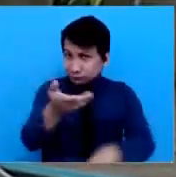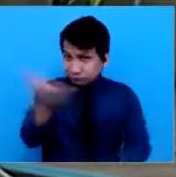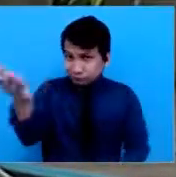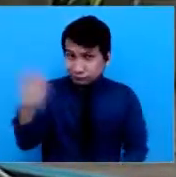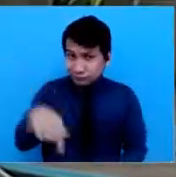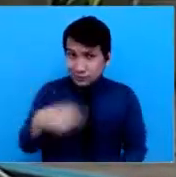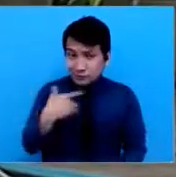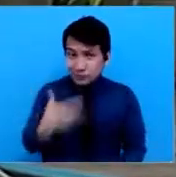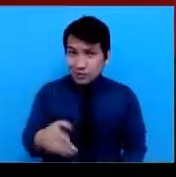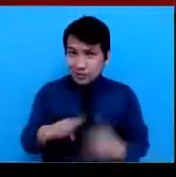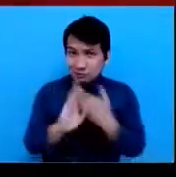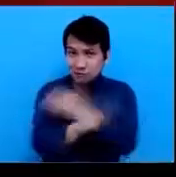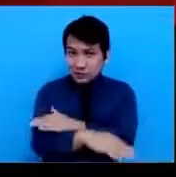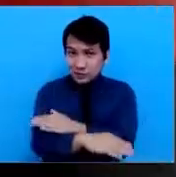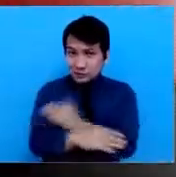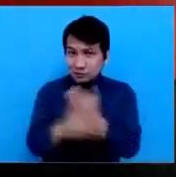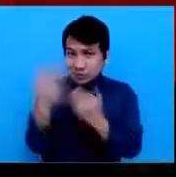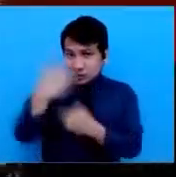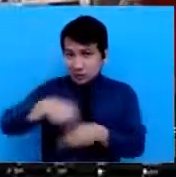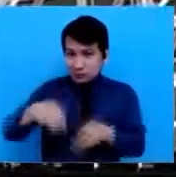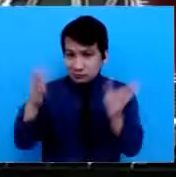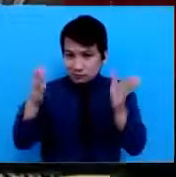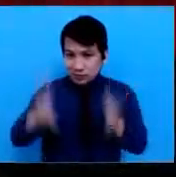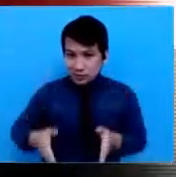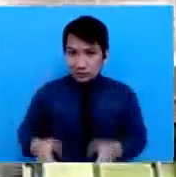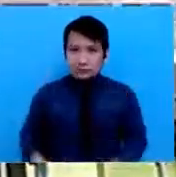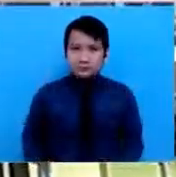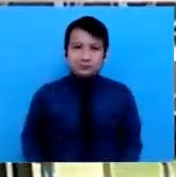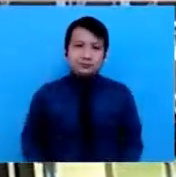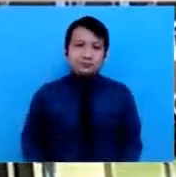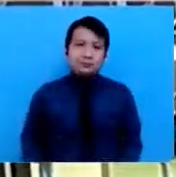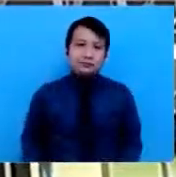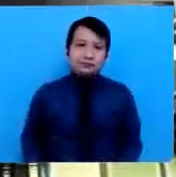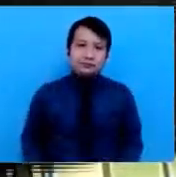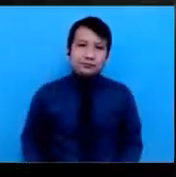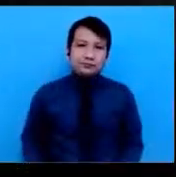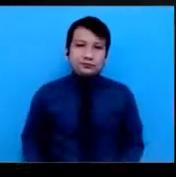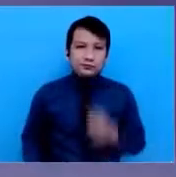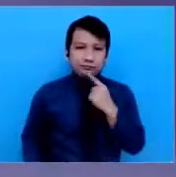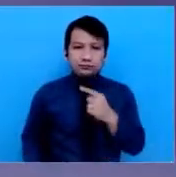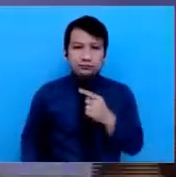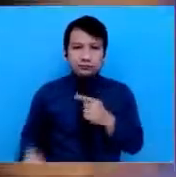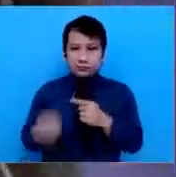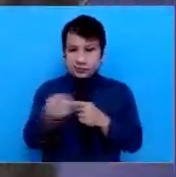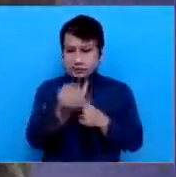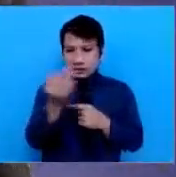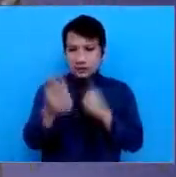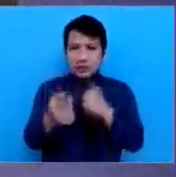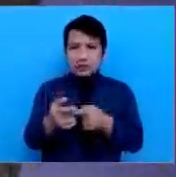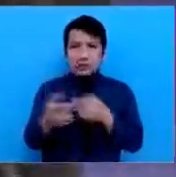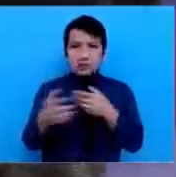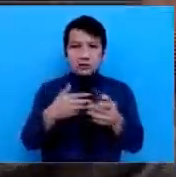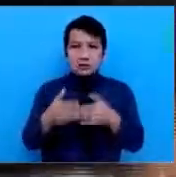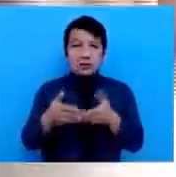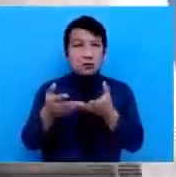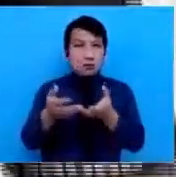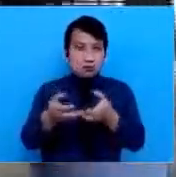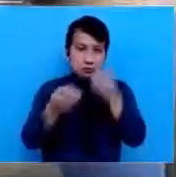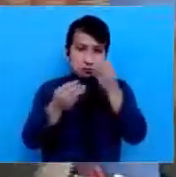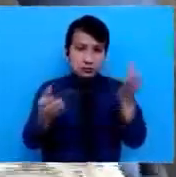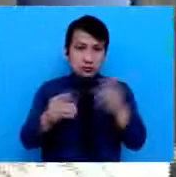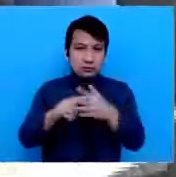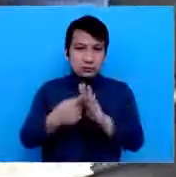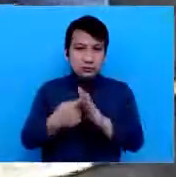balik alindog? Ipinakita sa amin ng coaching staff ang ilang workout moves para sa mga gustong magsimula